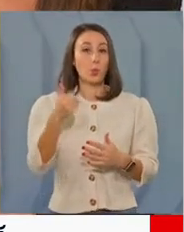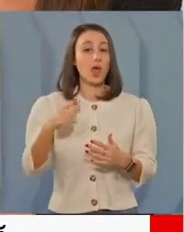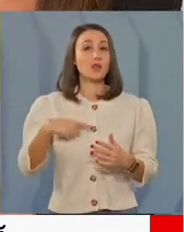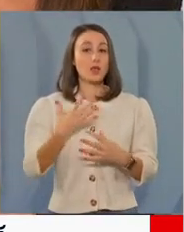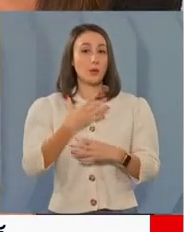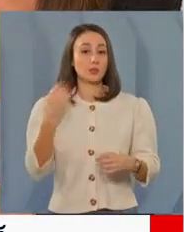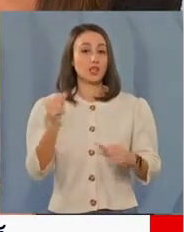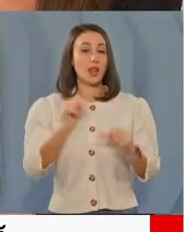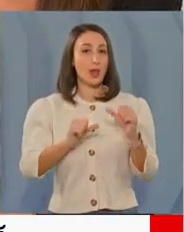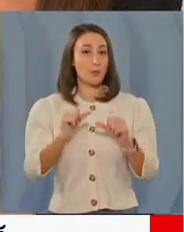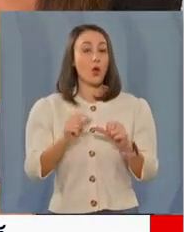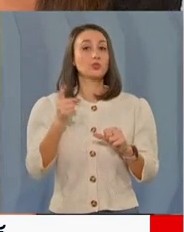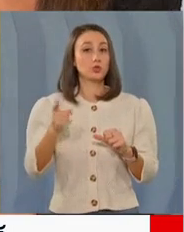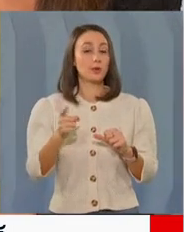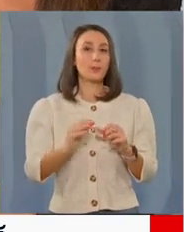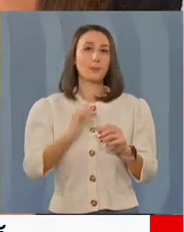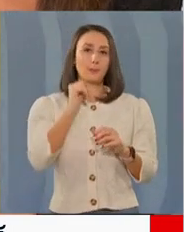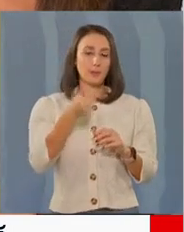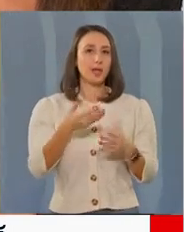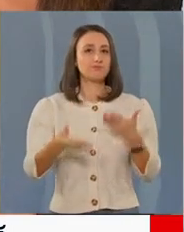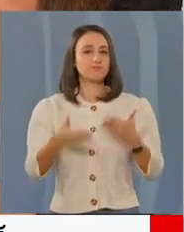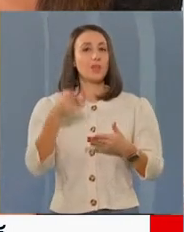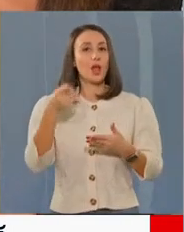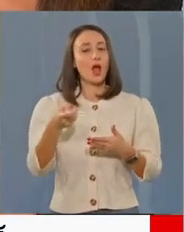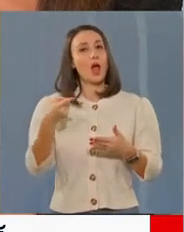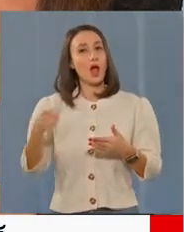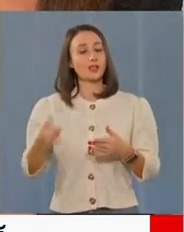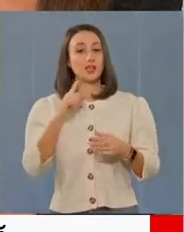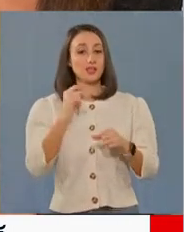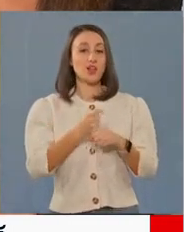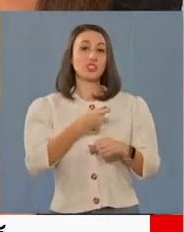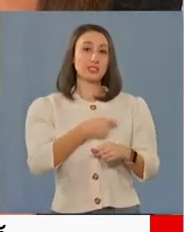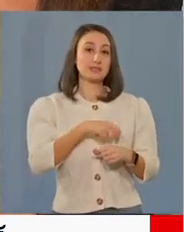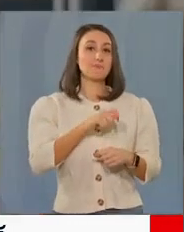românesc și mâine să fie în Galantar, și alta e să o faci în Spania.